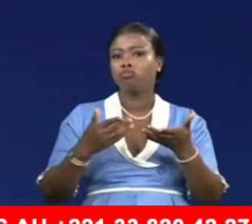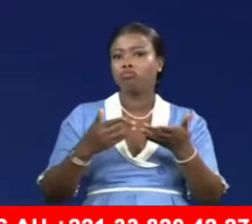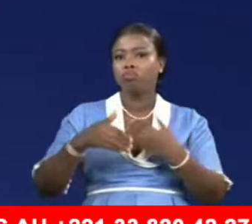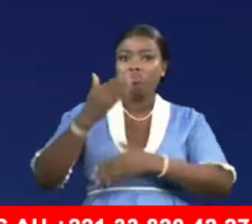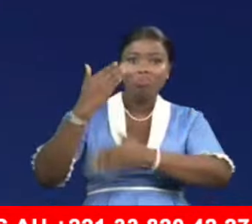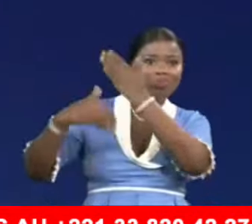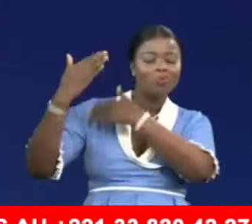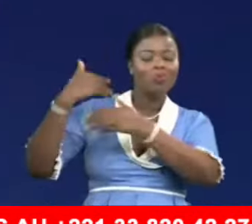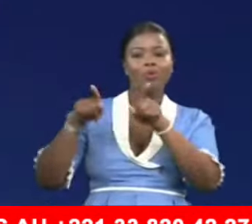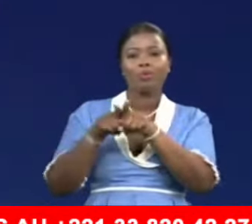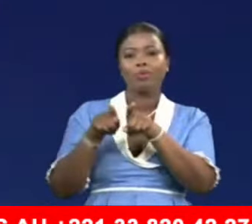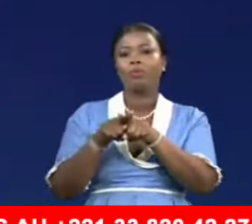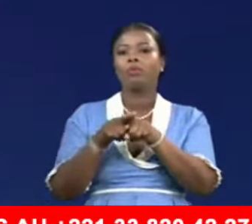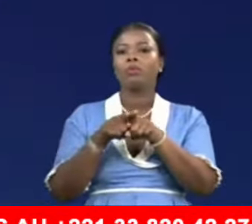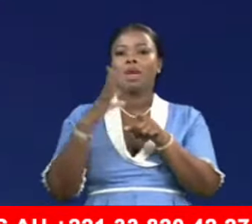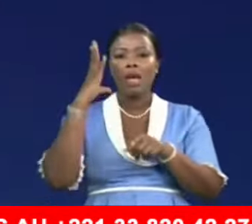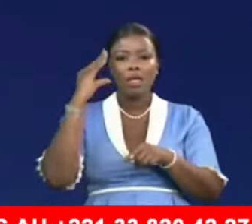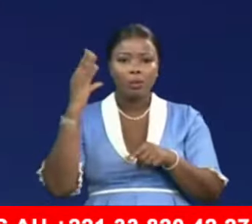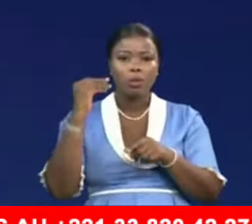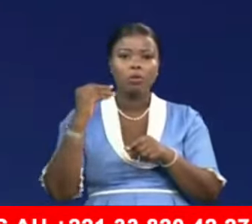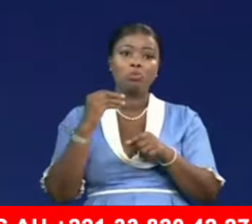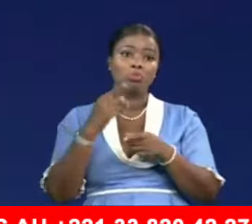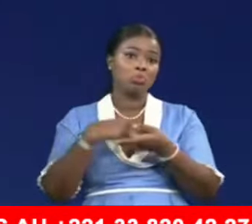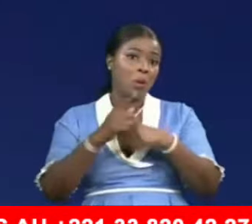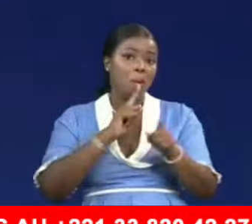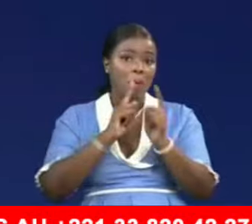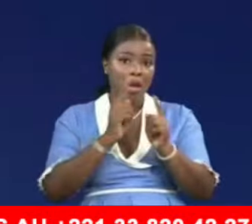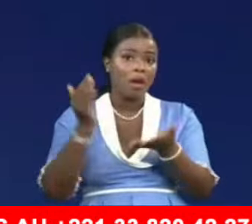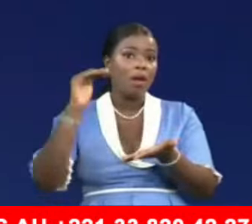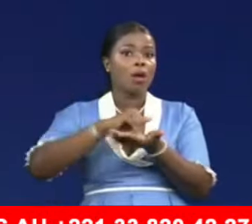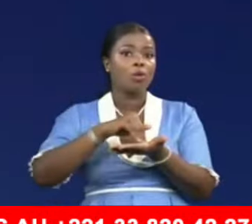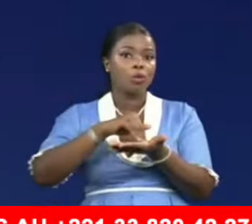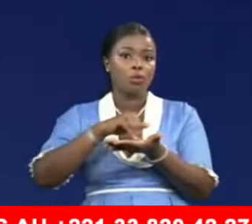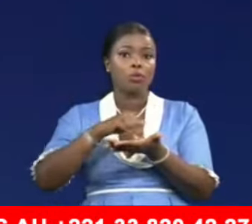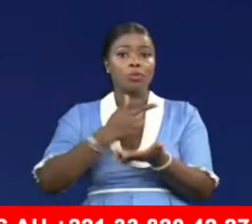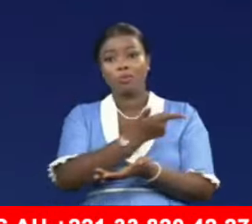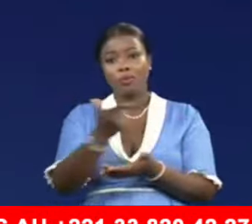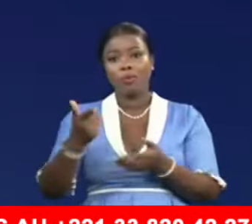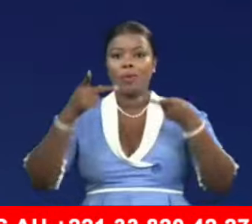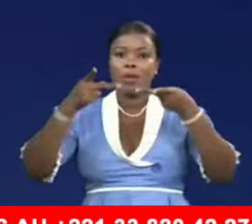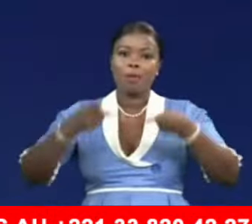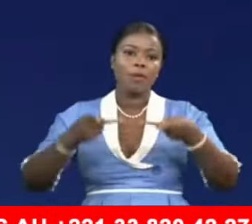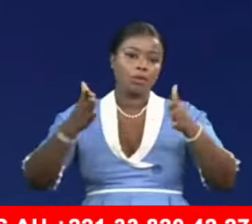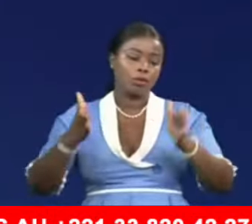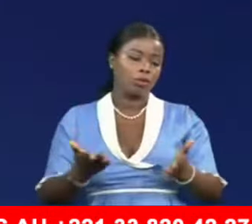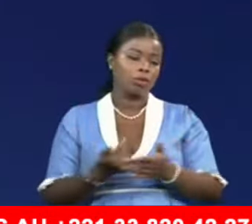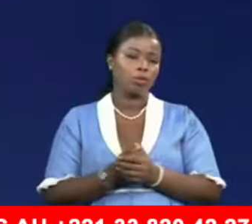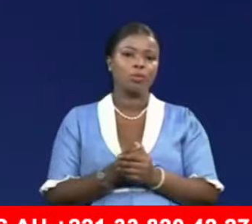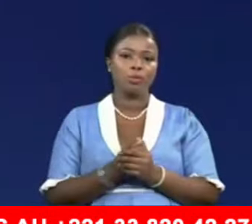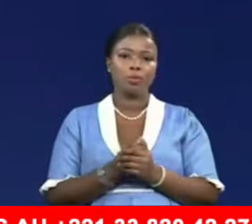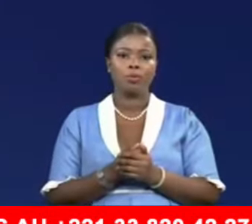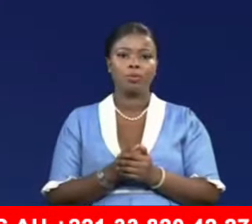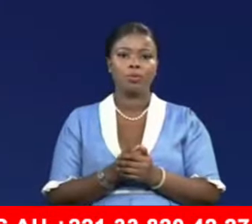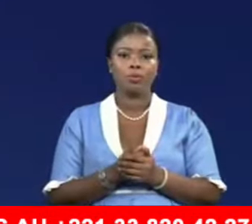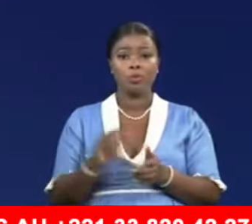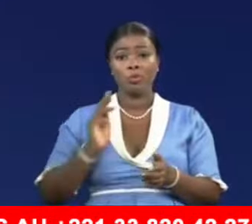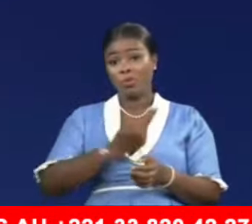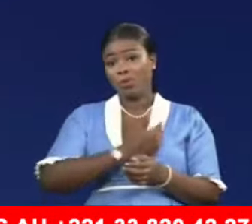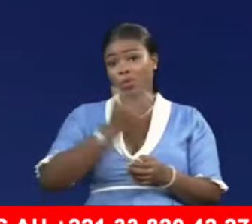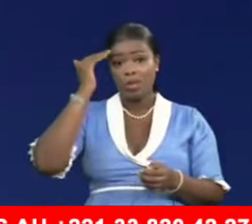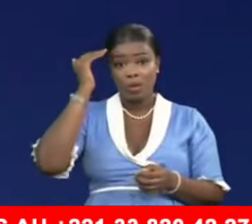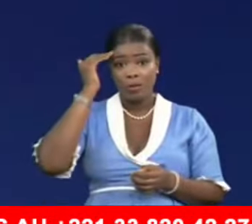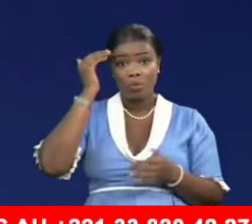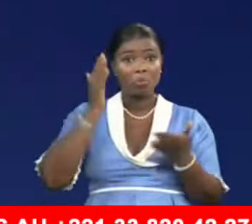décennies nos experts y reviendront plus lgement lors de leur présentation nous savons